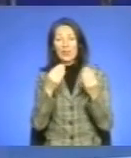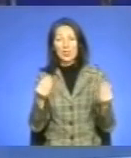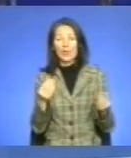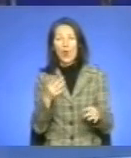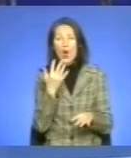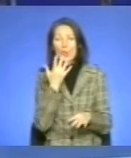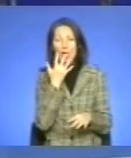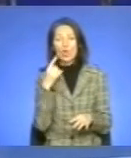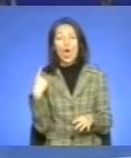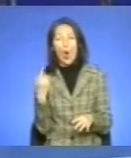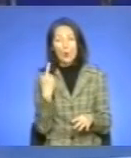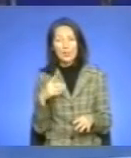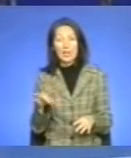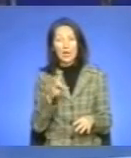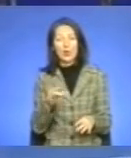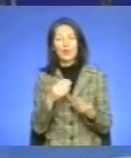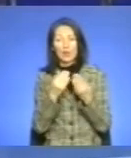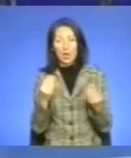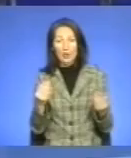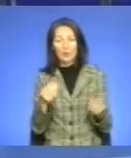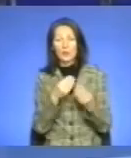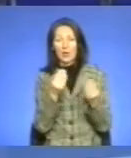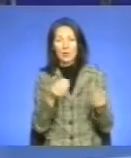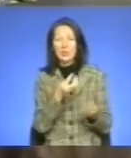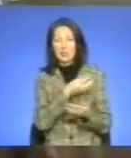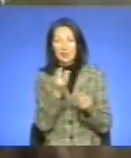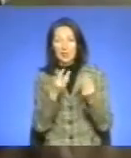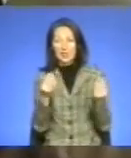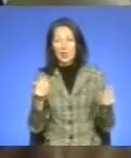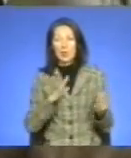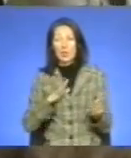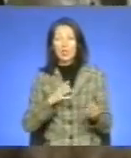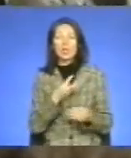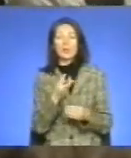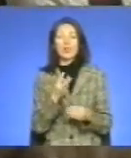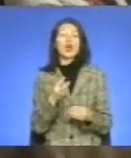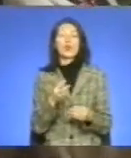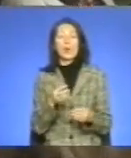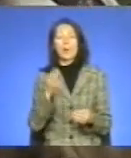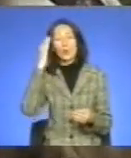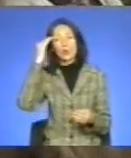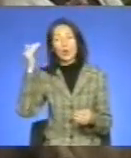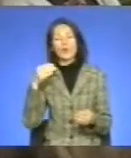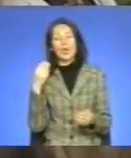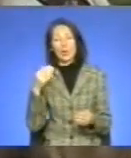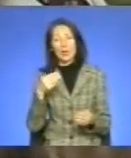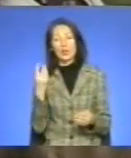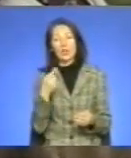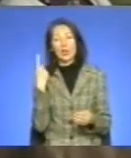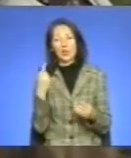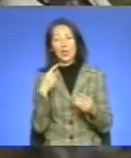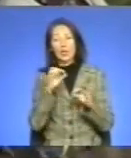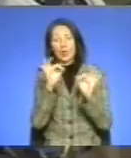регіонів краю. На виставці побувала і наша знімальна група. Обдаровані, талановиті люди через вироби відкривають свою